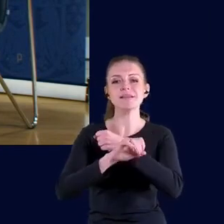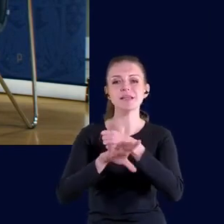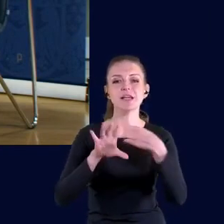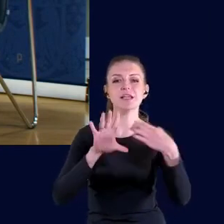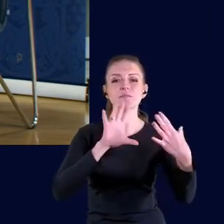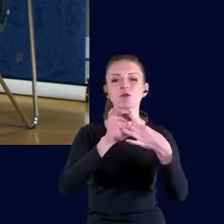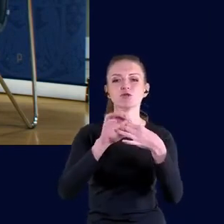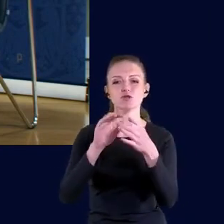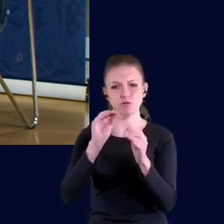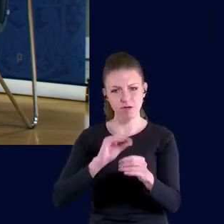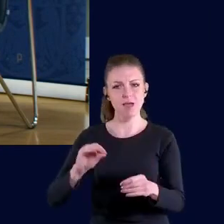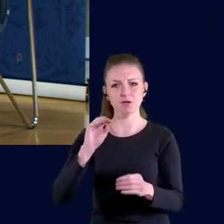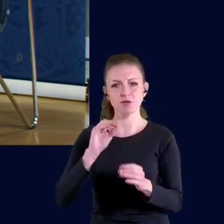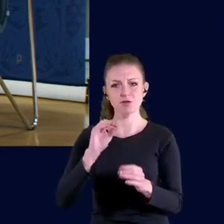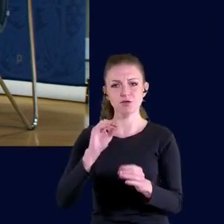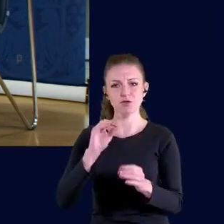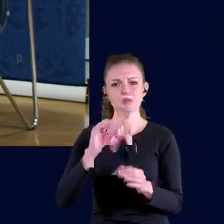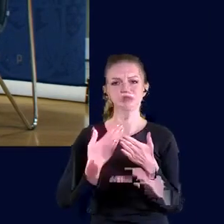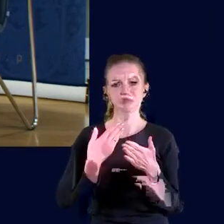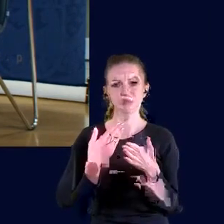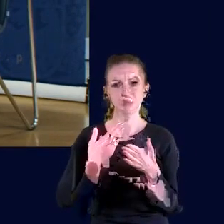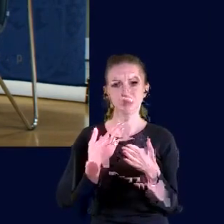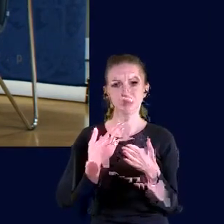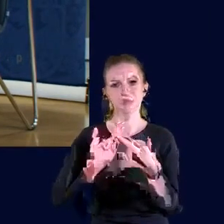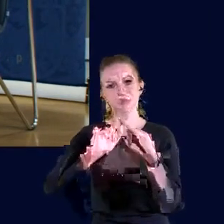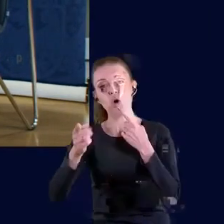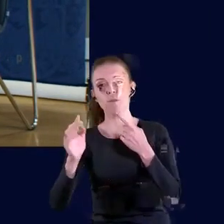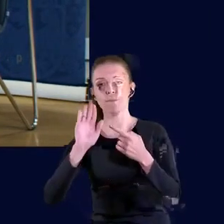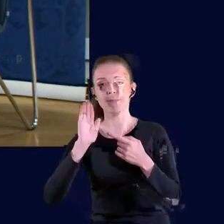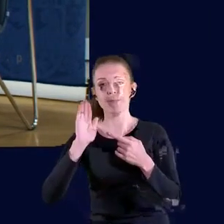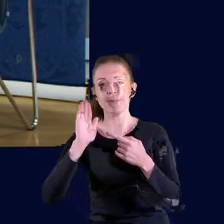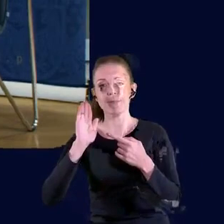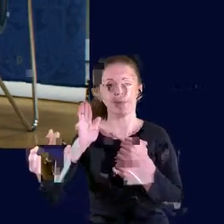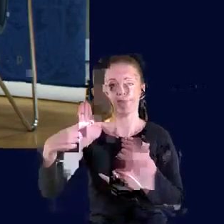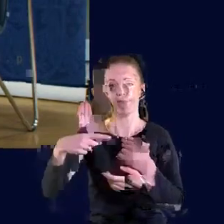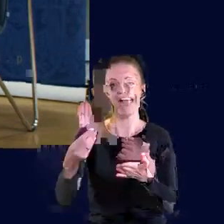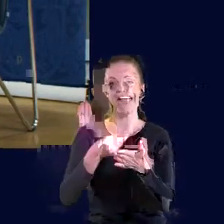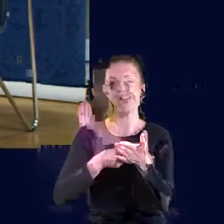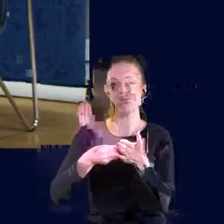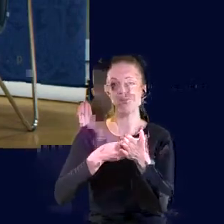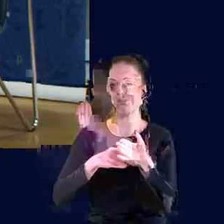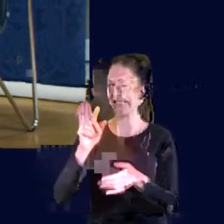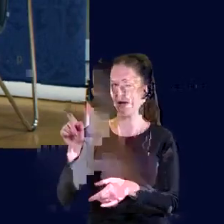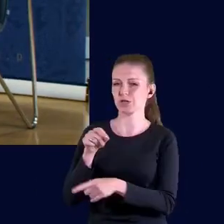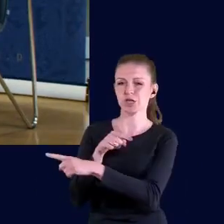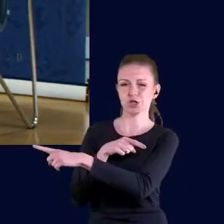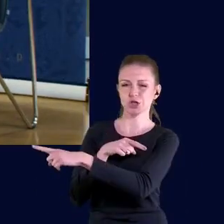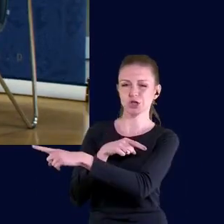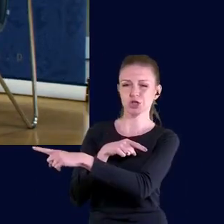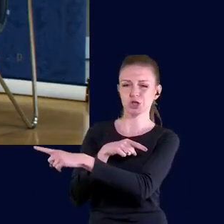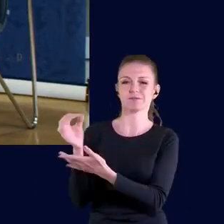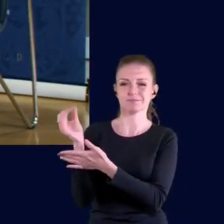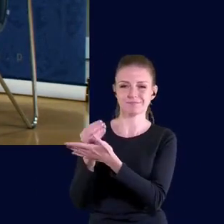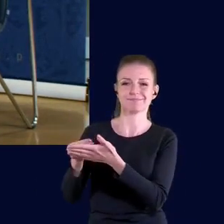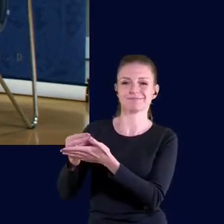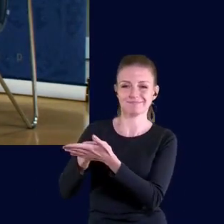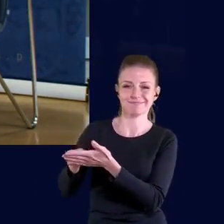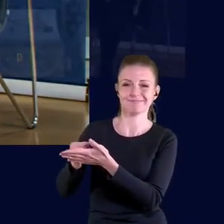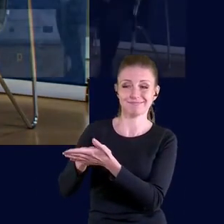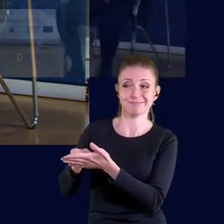będą jeszcze rysunki z konferencji które cały czas rysuje gotek